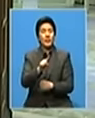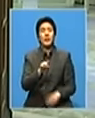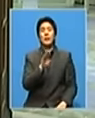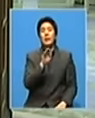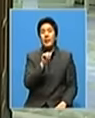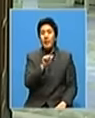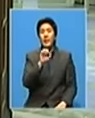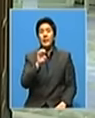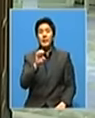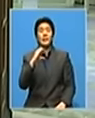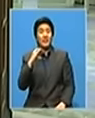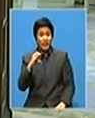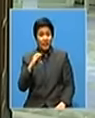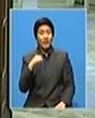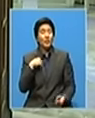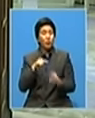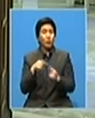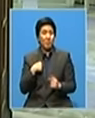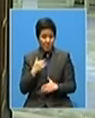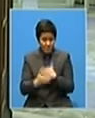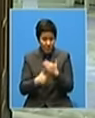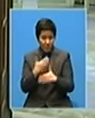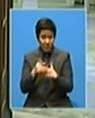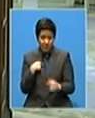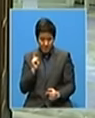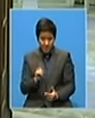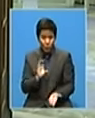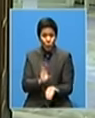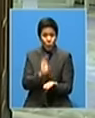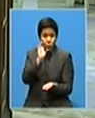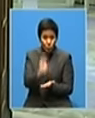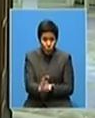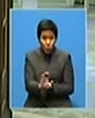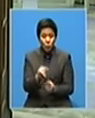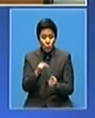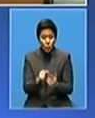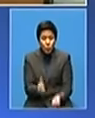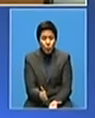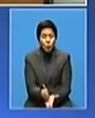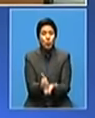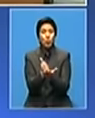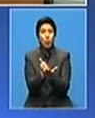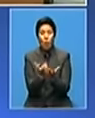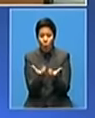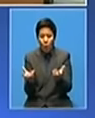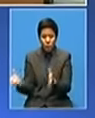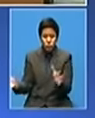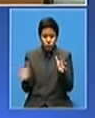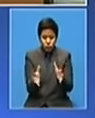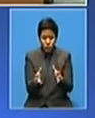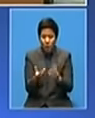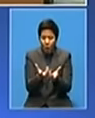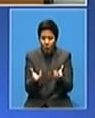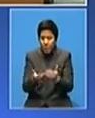ะครับเราสามารถที่จะพัฒนาให้เป็นแหล่งการค้าการลงทุนแล้วก็ช่วยทั้งในเรื่องของการกระจายสินค้าแลกเปลี่ยนสิน